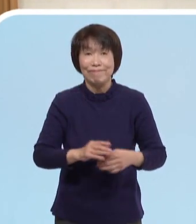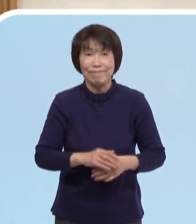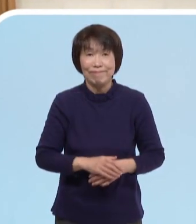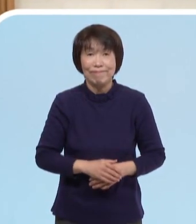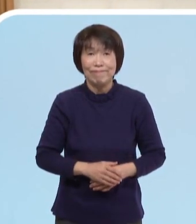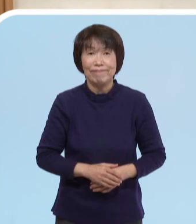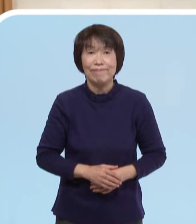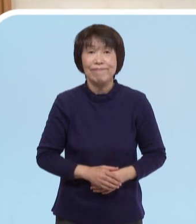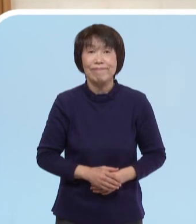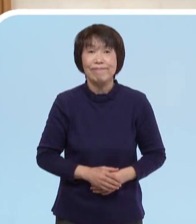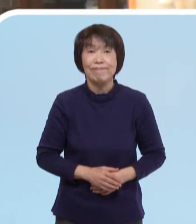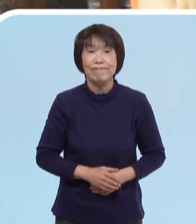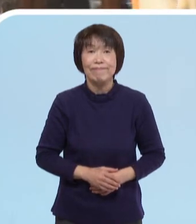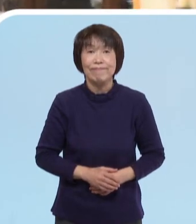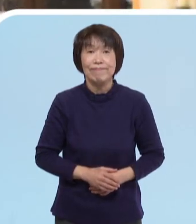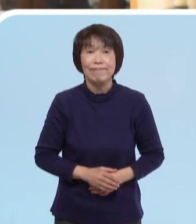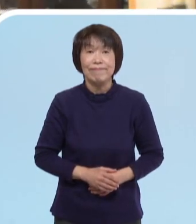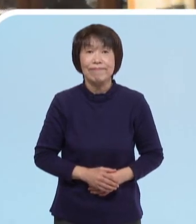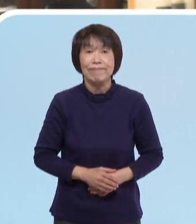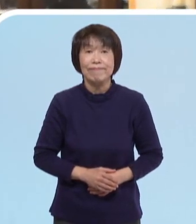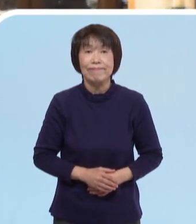させていただいたんです。